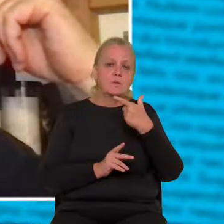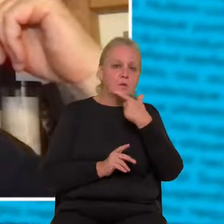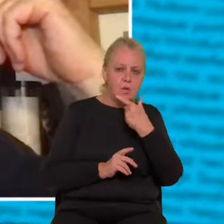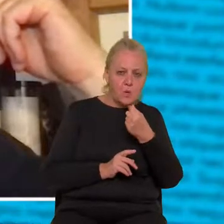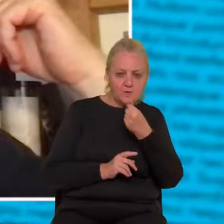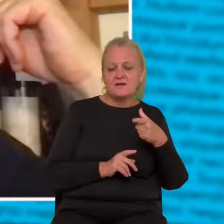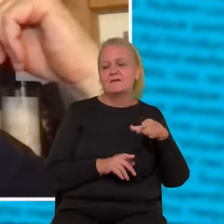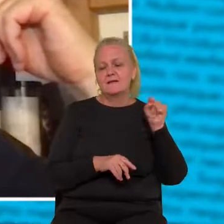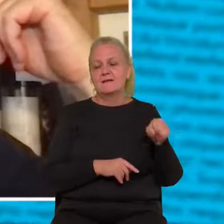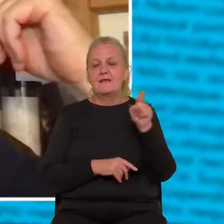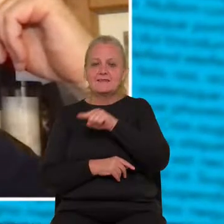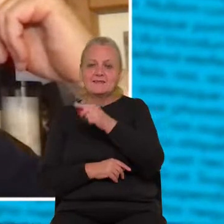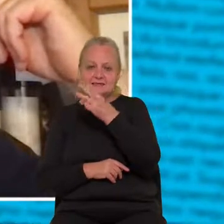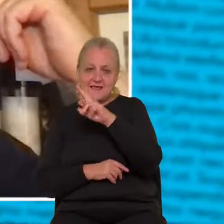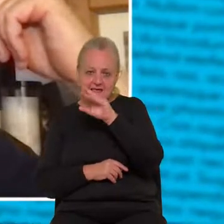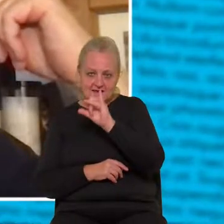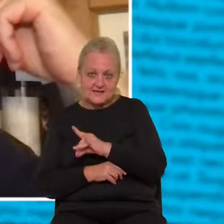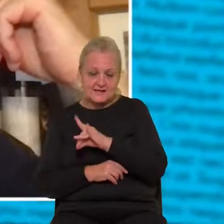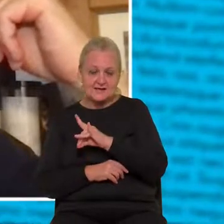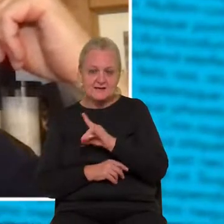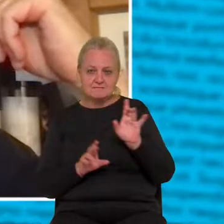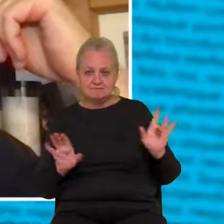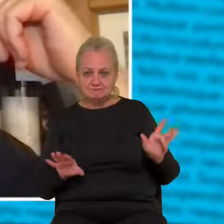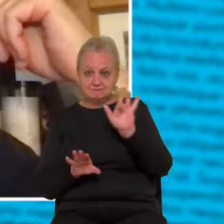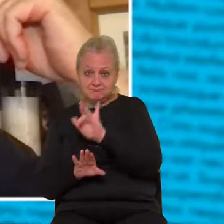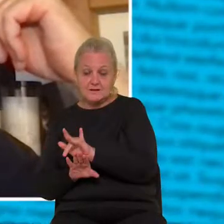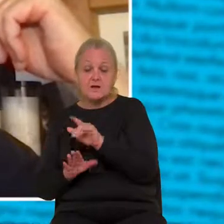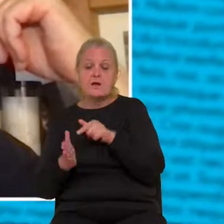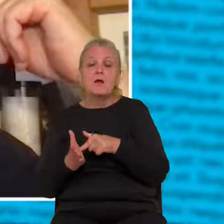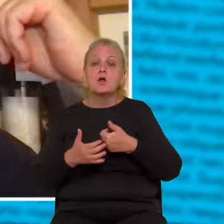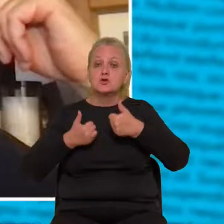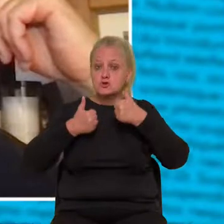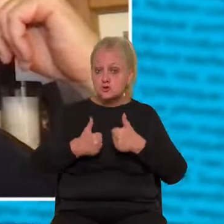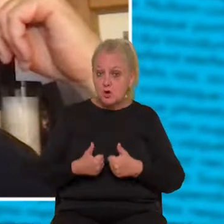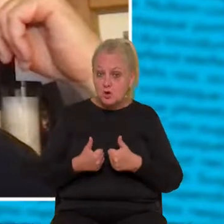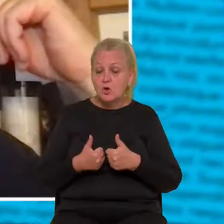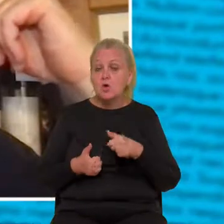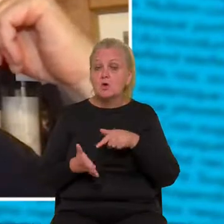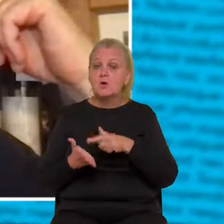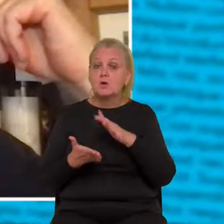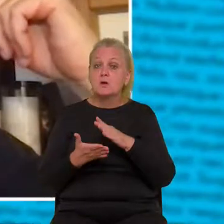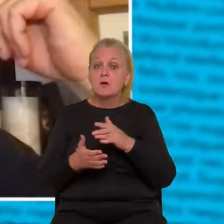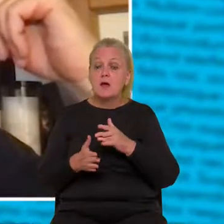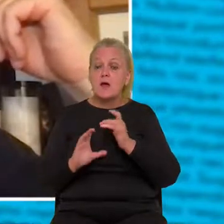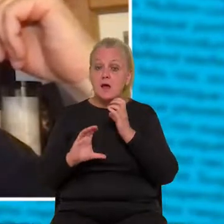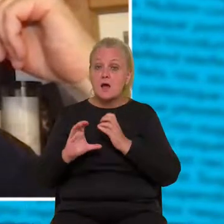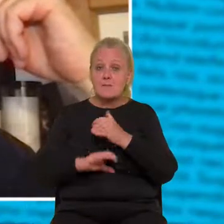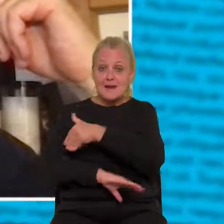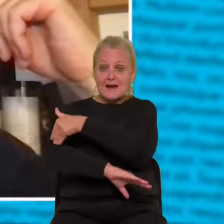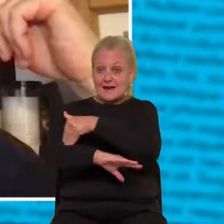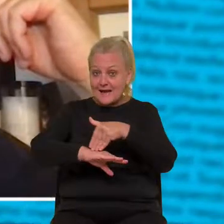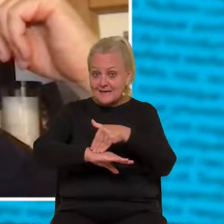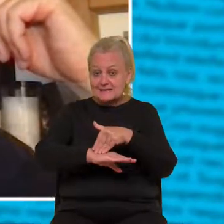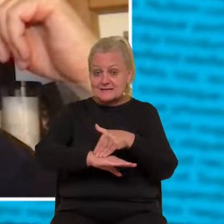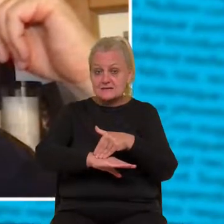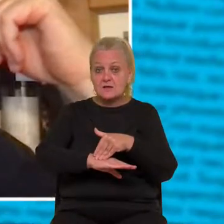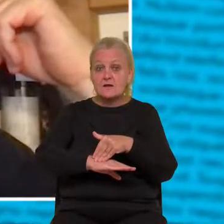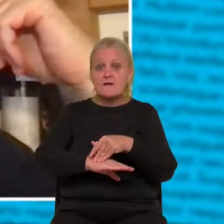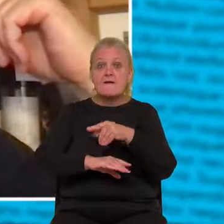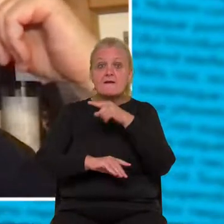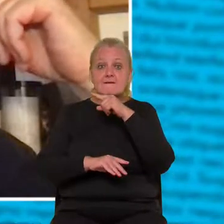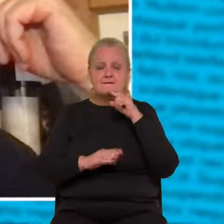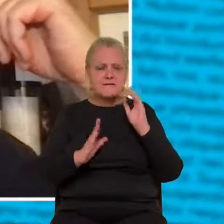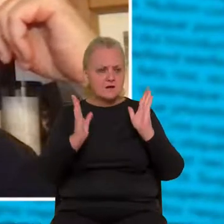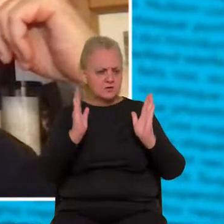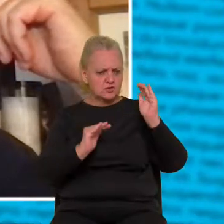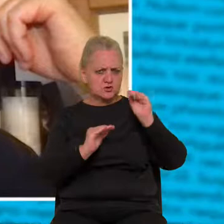Derry. Na pewnym etapie zatrzymaliśmy się na granicy i czerwone skrzynki pocztowe